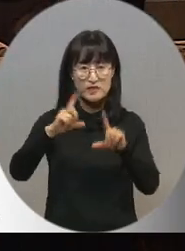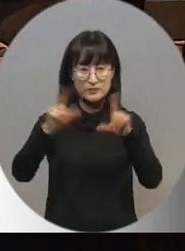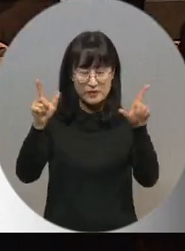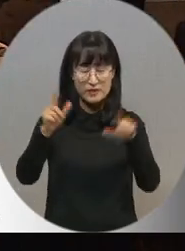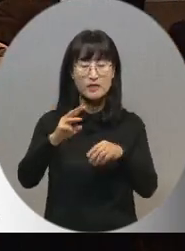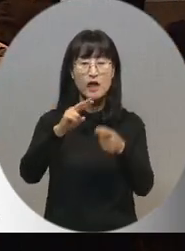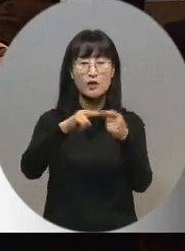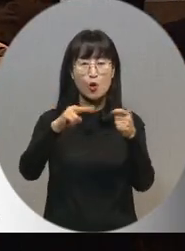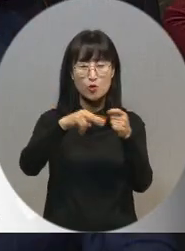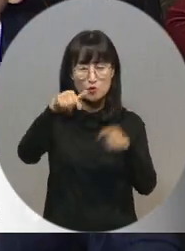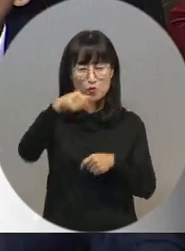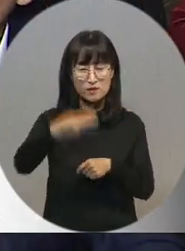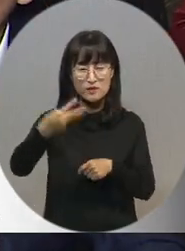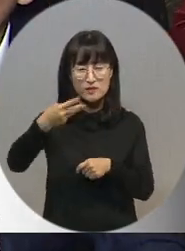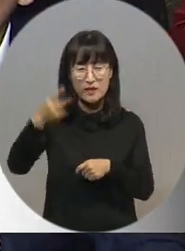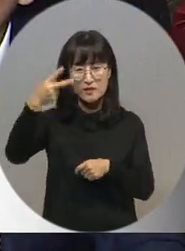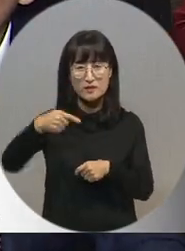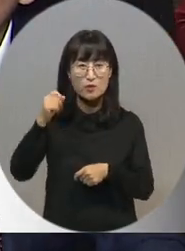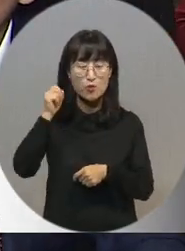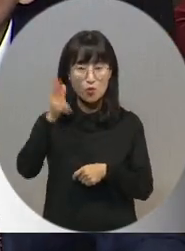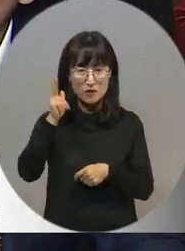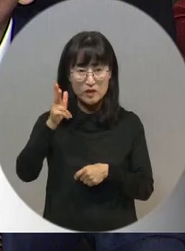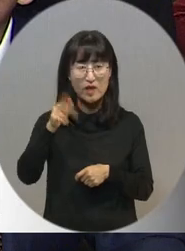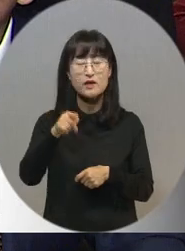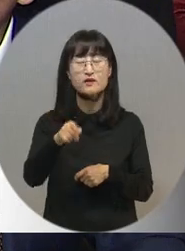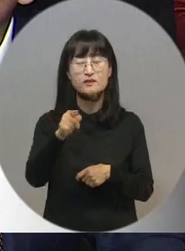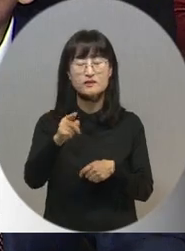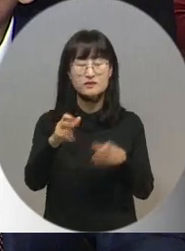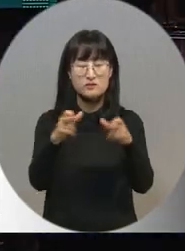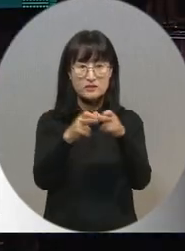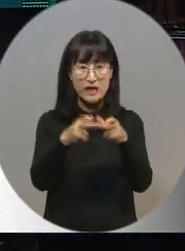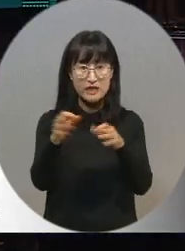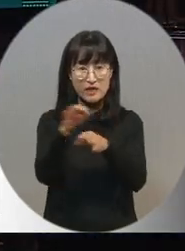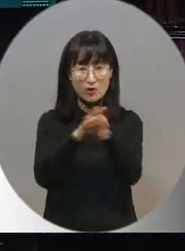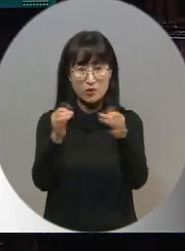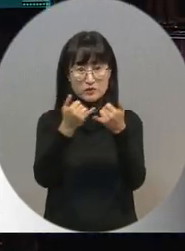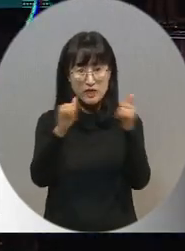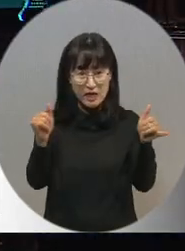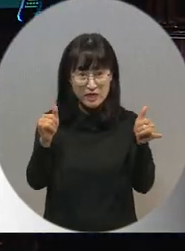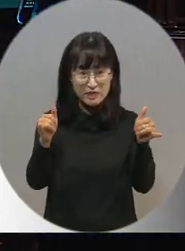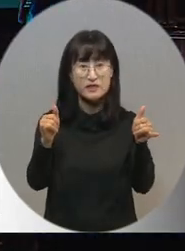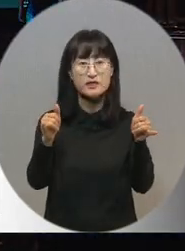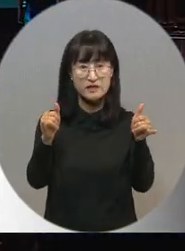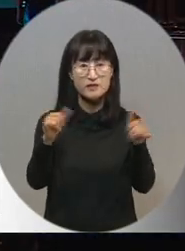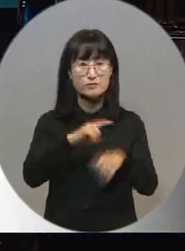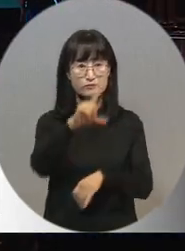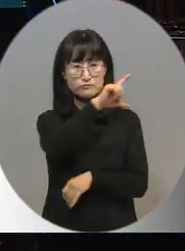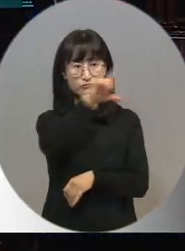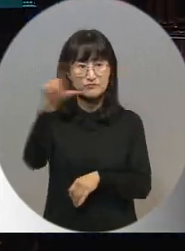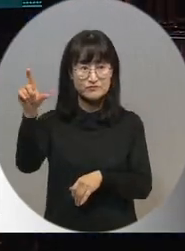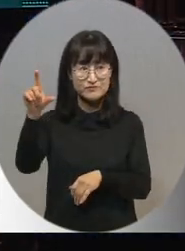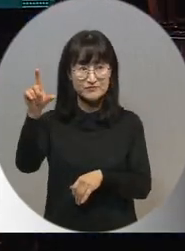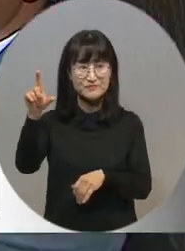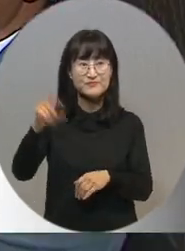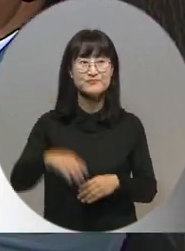열린 전국 장애경제인 대회는 경제를 선도하는 강한 힘, 장애경제인이라는 슬로건을